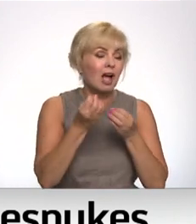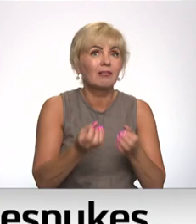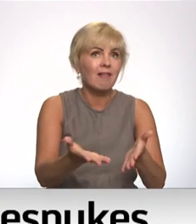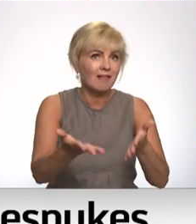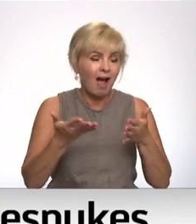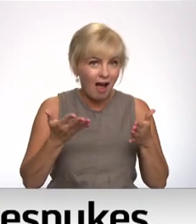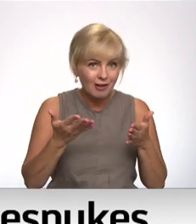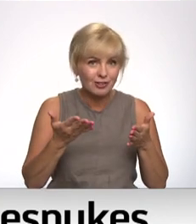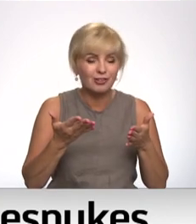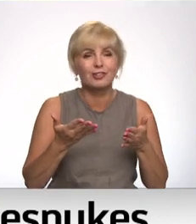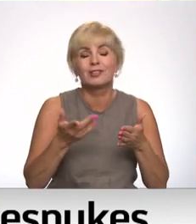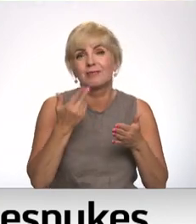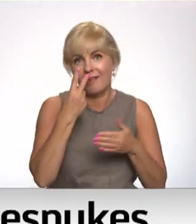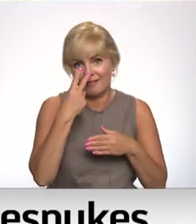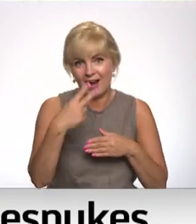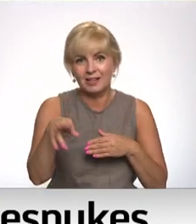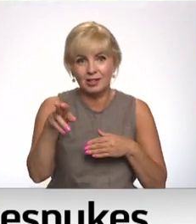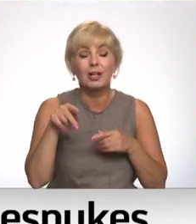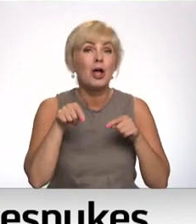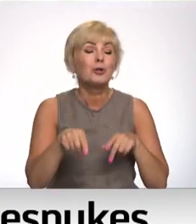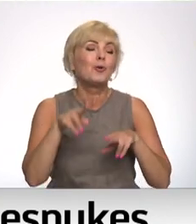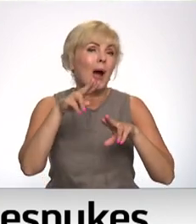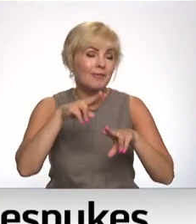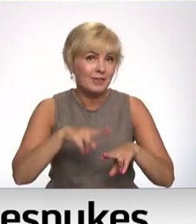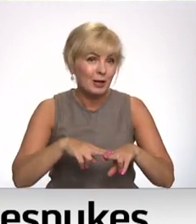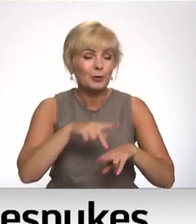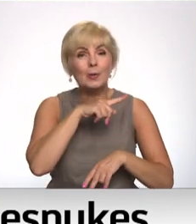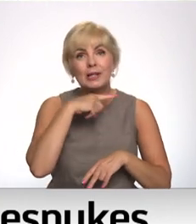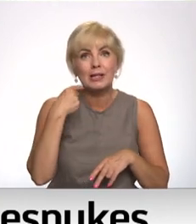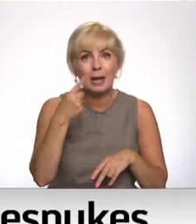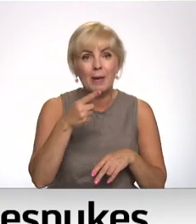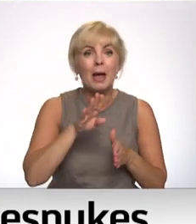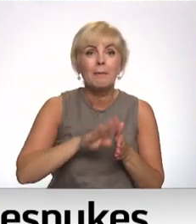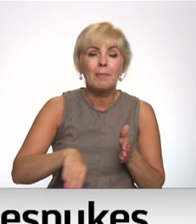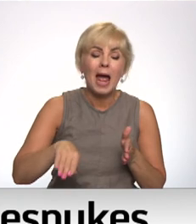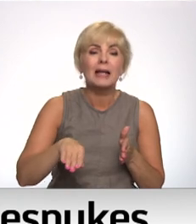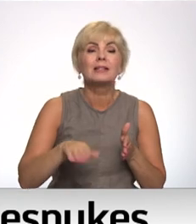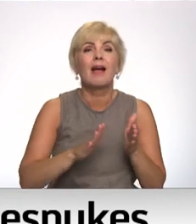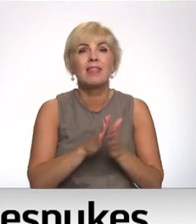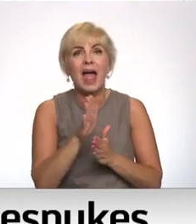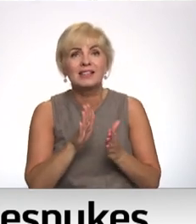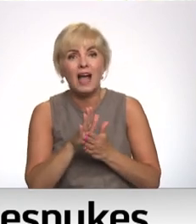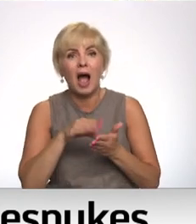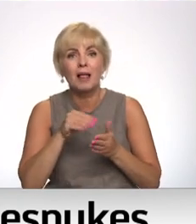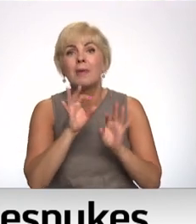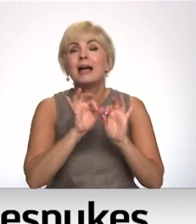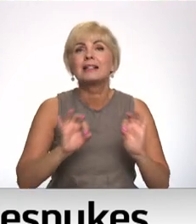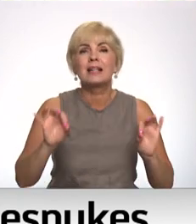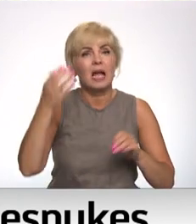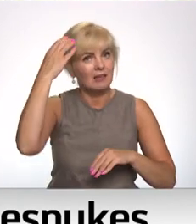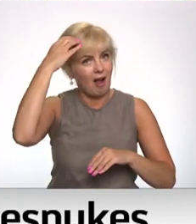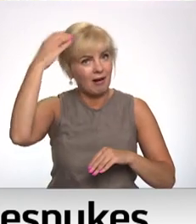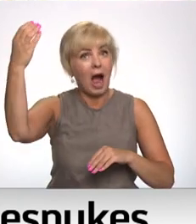pats pilnbriec. Mēs arī to vietu gribējām tā, lai ir bez nezālēm, lai ir skaisti, lai viņas ir kā